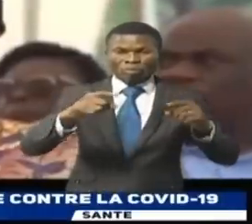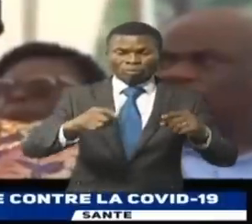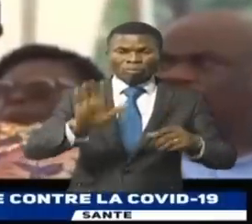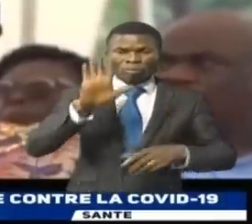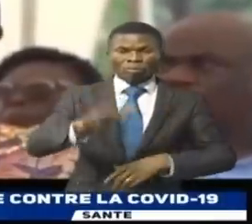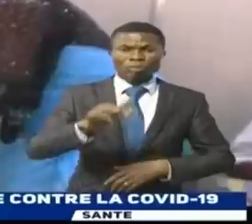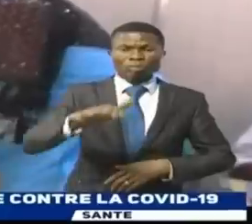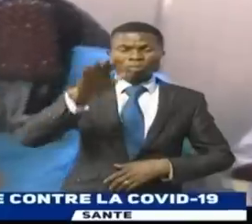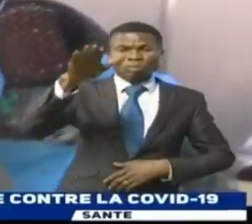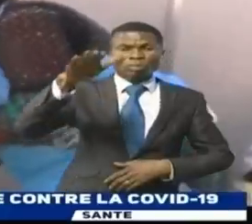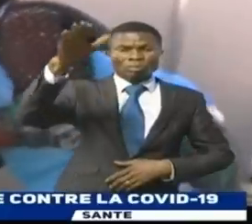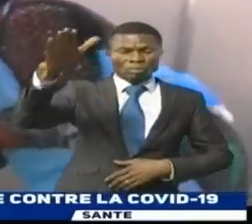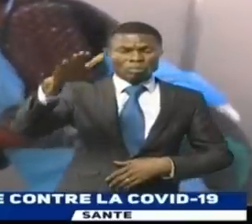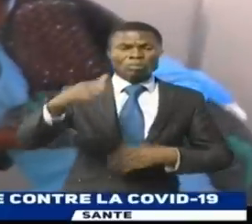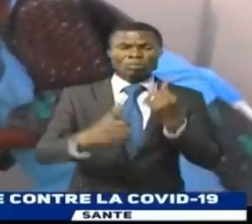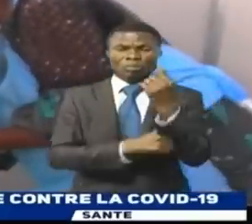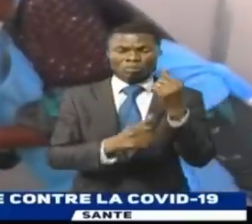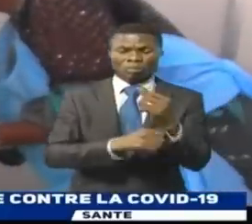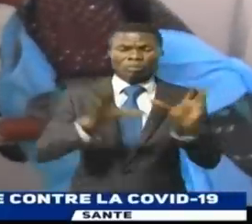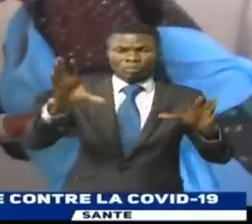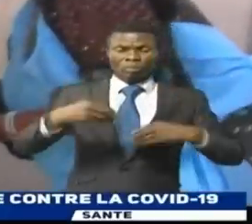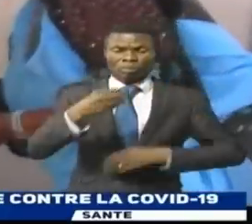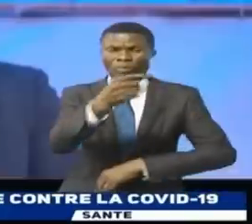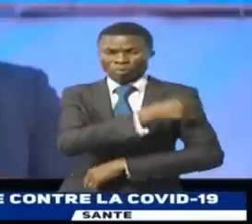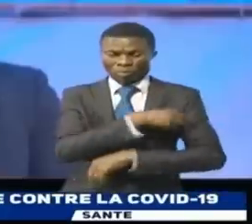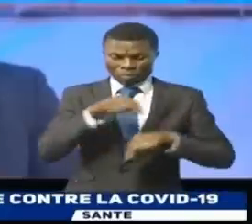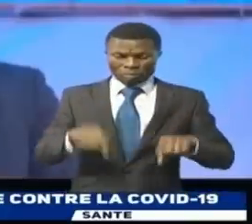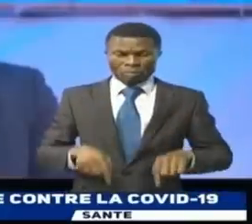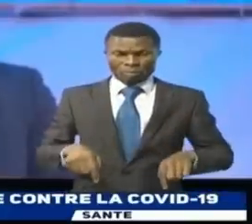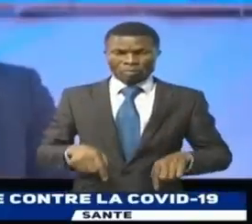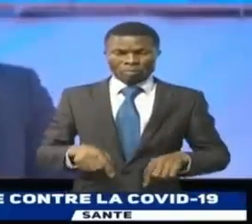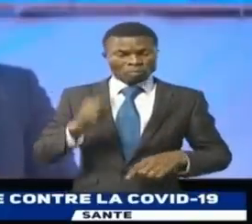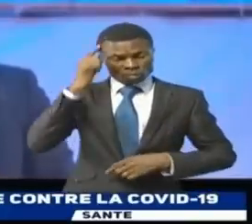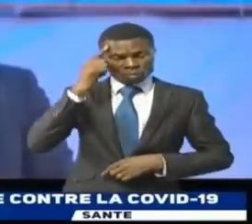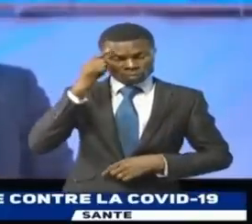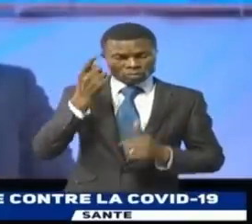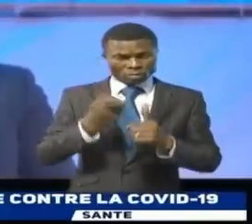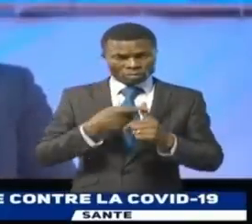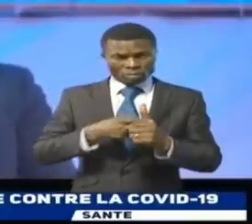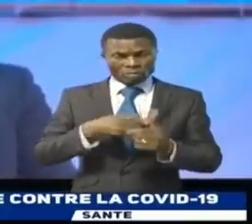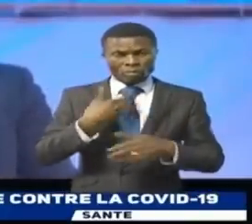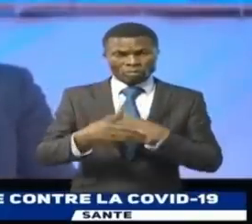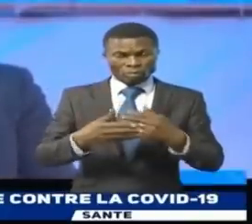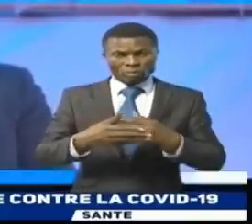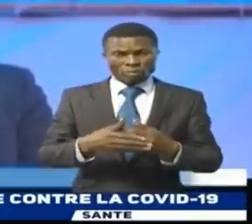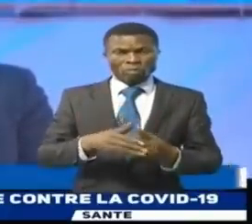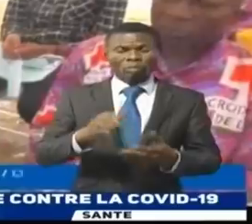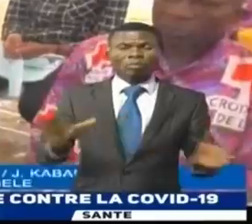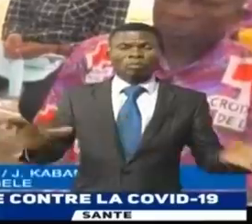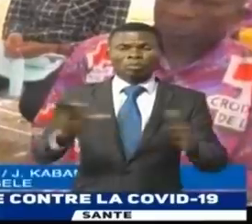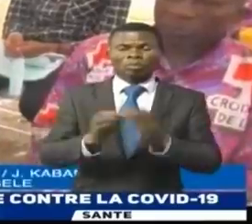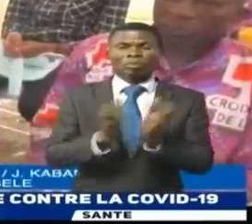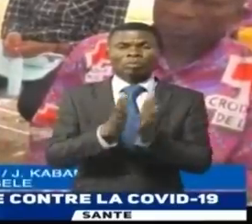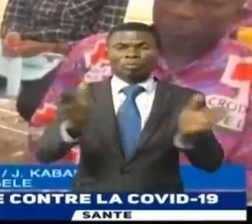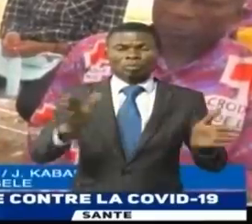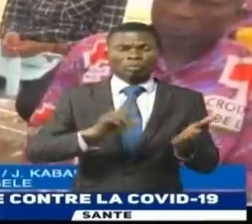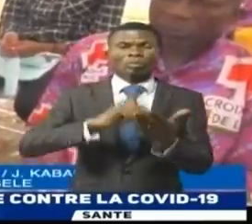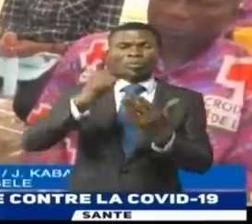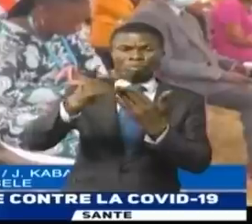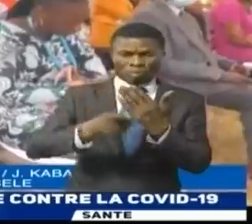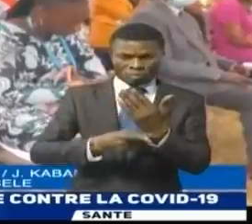millions de personnes ont déjà été vaccinées en RDC. Le souci est d'assurer l'immunité collective. Ce